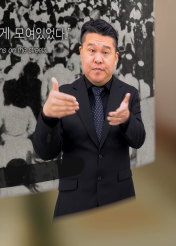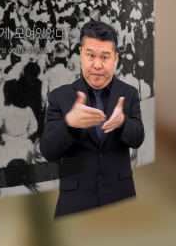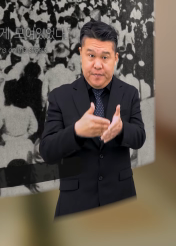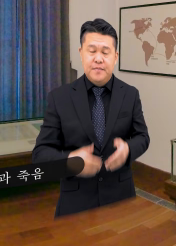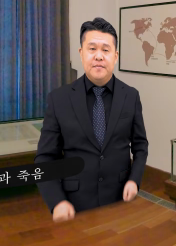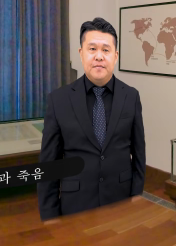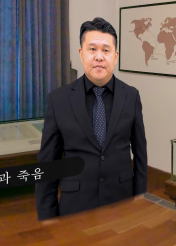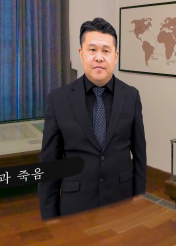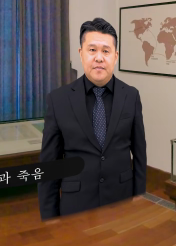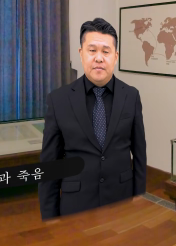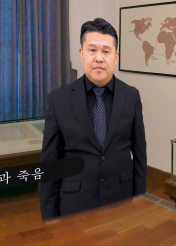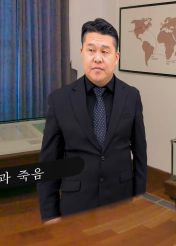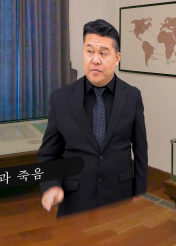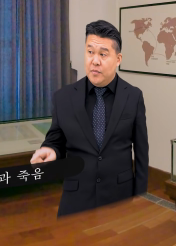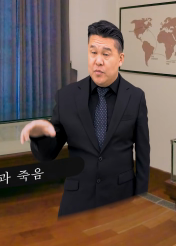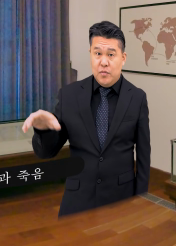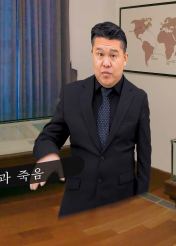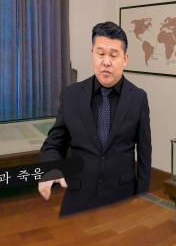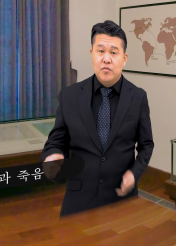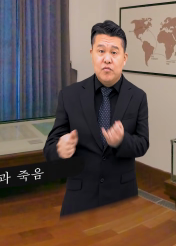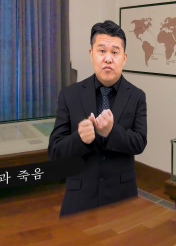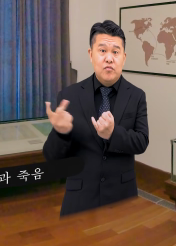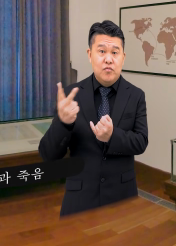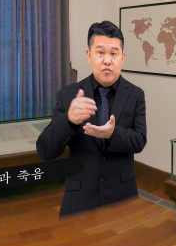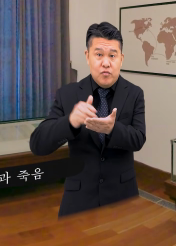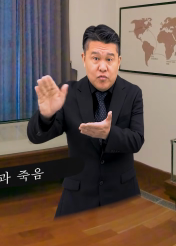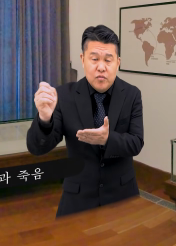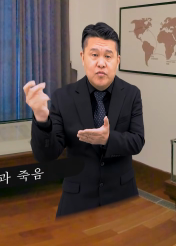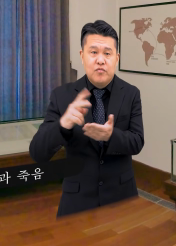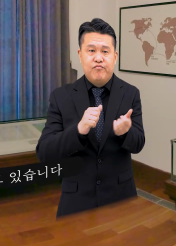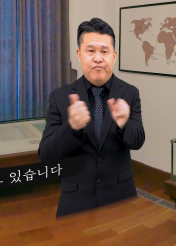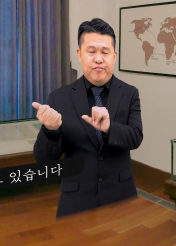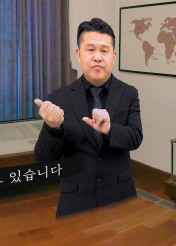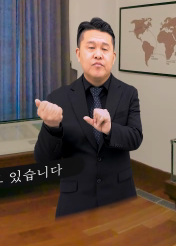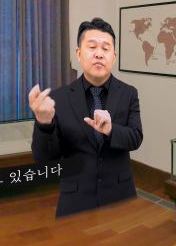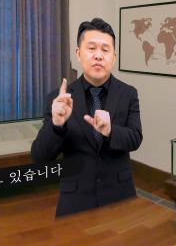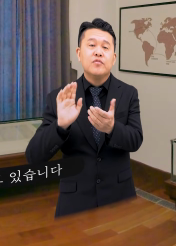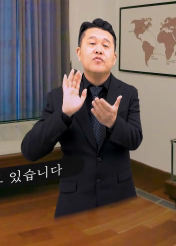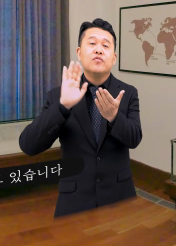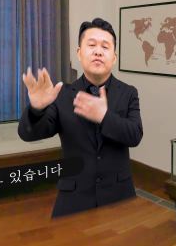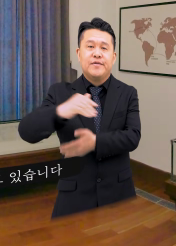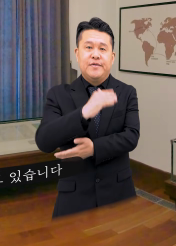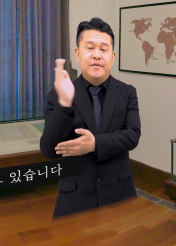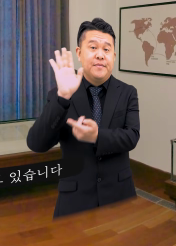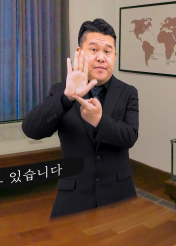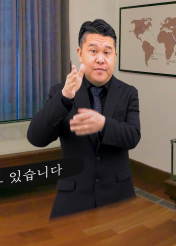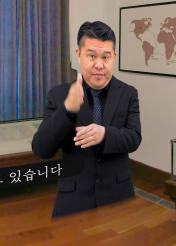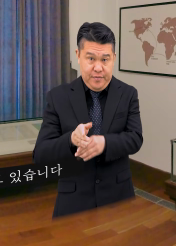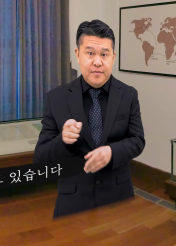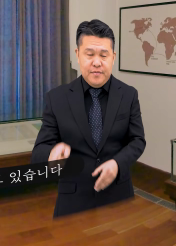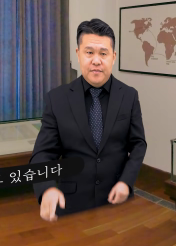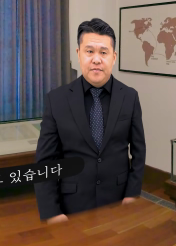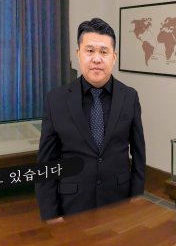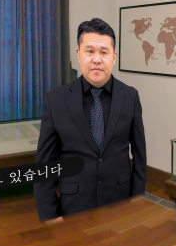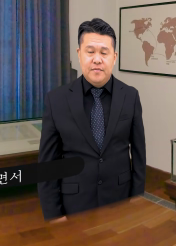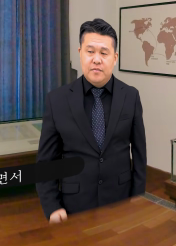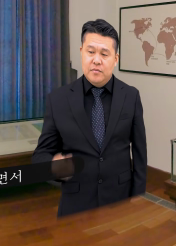하였습니다. 이곳에서는 테일러 부부의 추방과 죽음, 그리고 딜쿠샤 이후의 얘기를 다루고